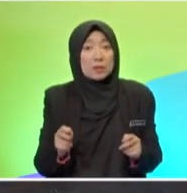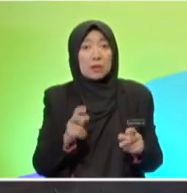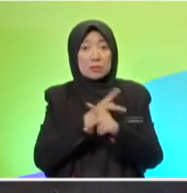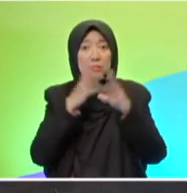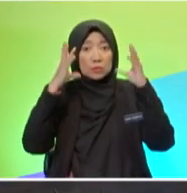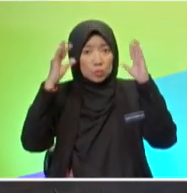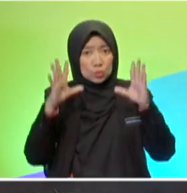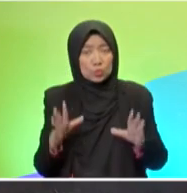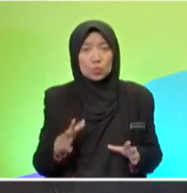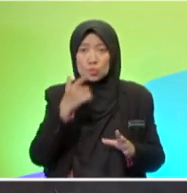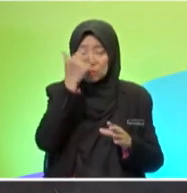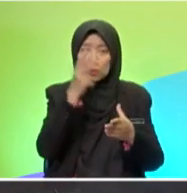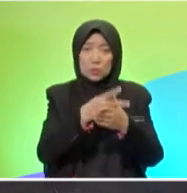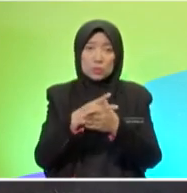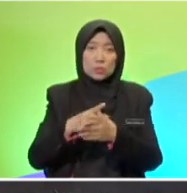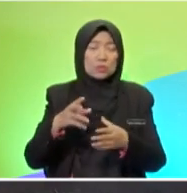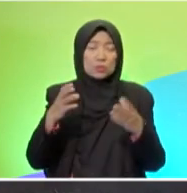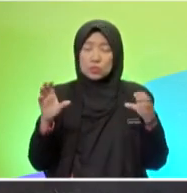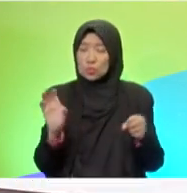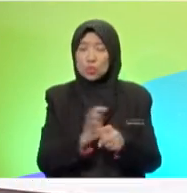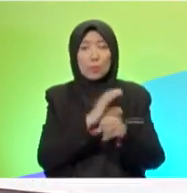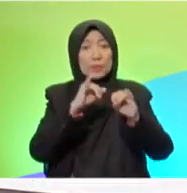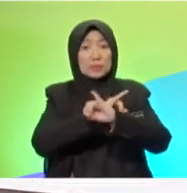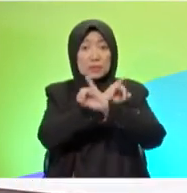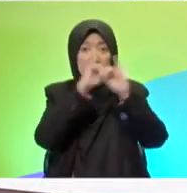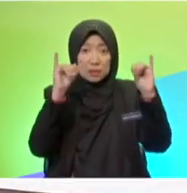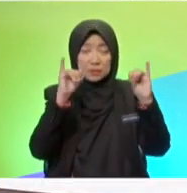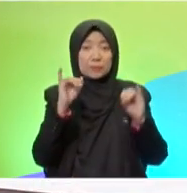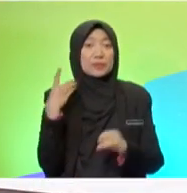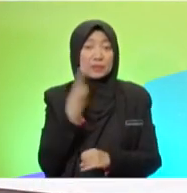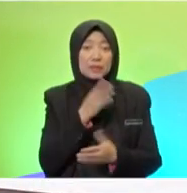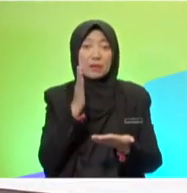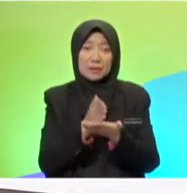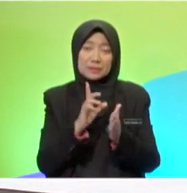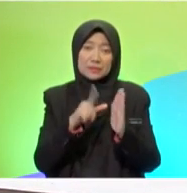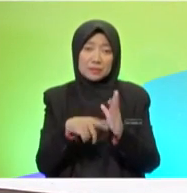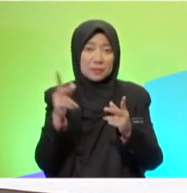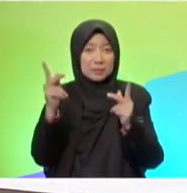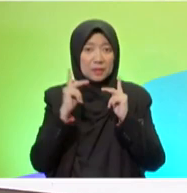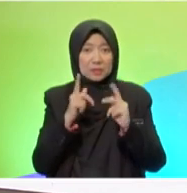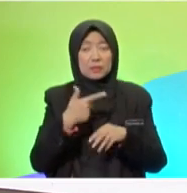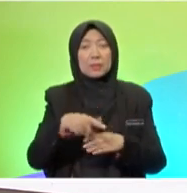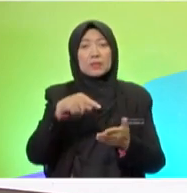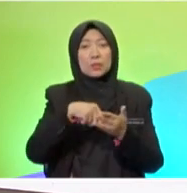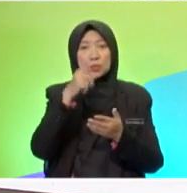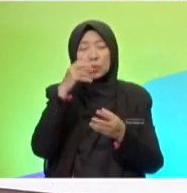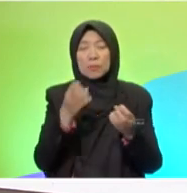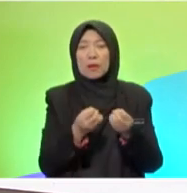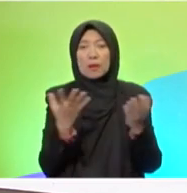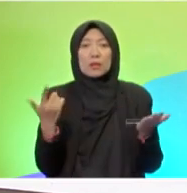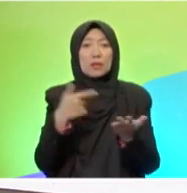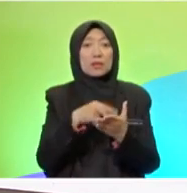dalam segmen ini cukup jelas dong pandai tetapi kita ingin berhenti seketika kita akan kembali setelah di sini untuk lebih banyak lagi